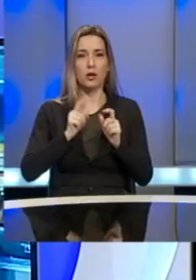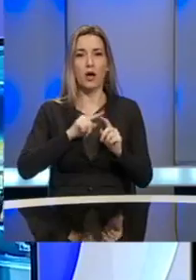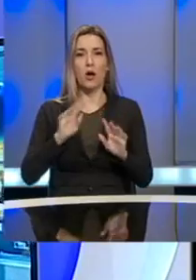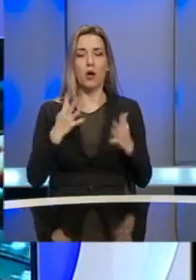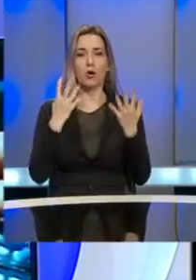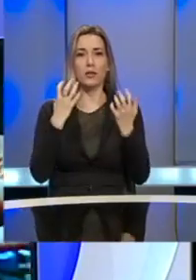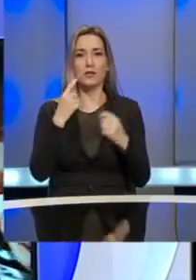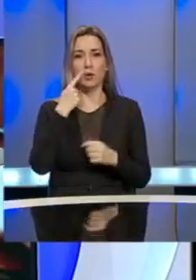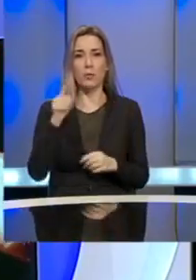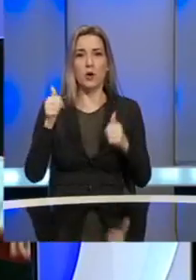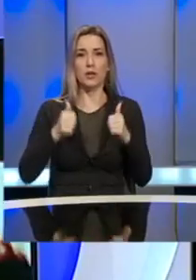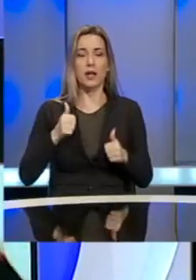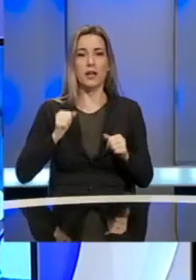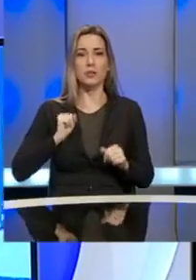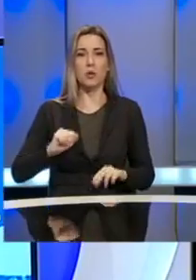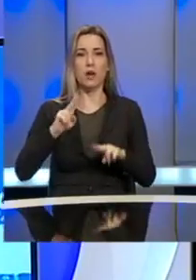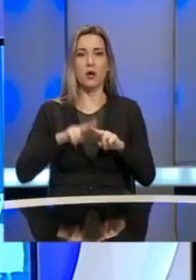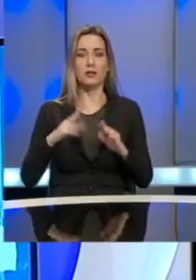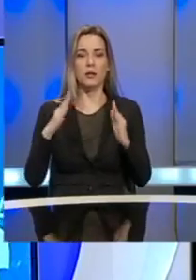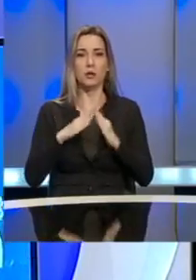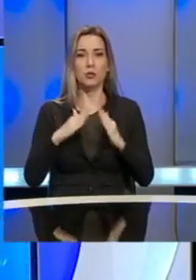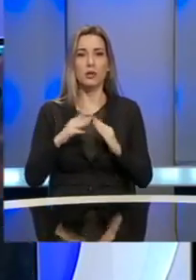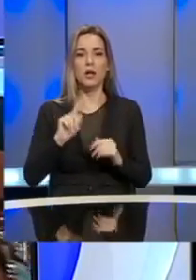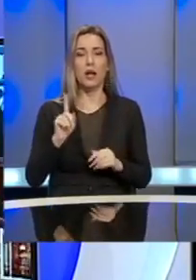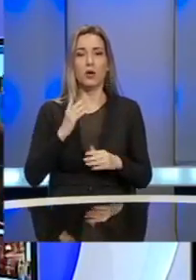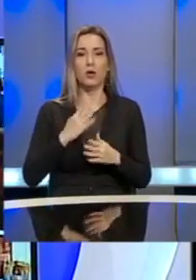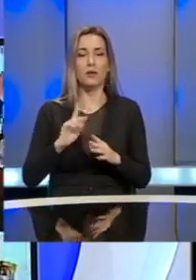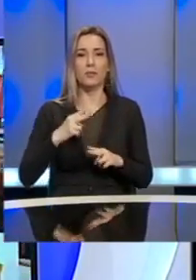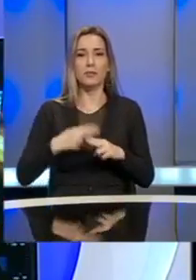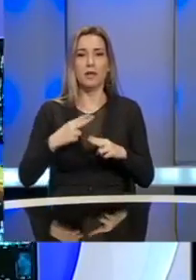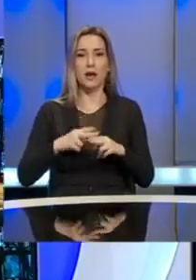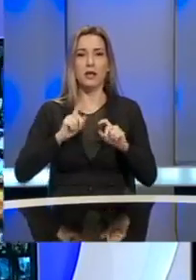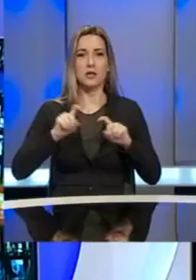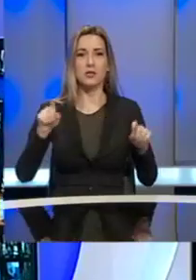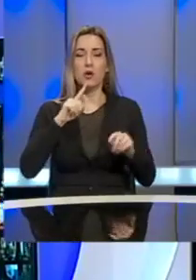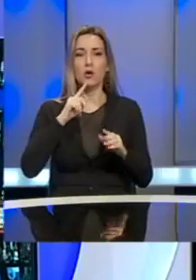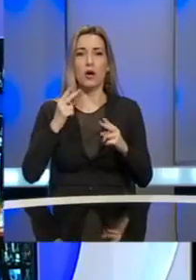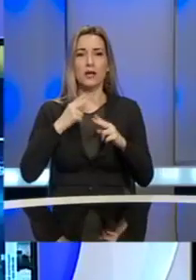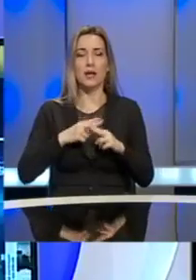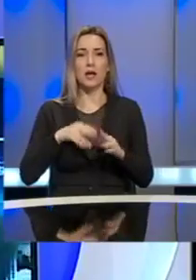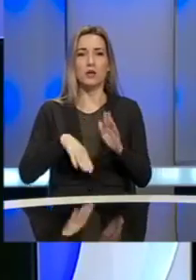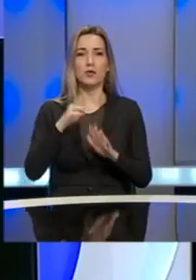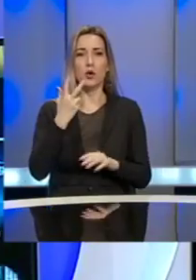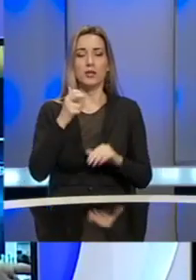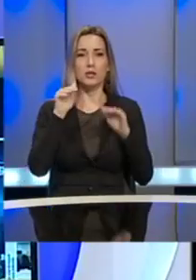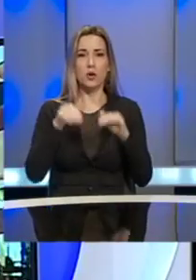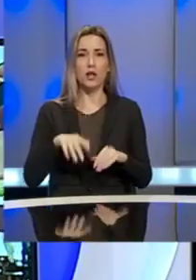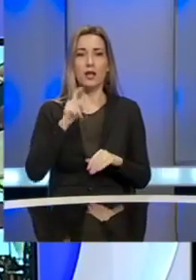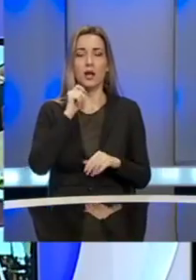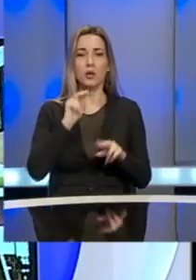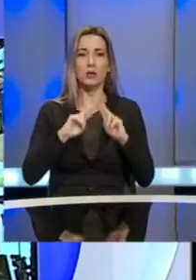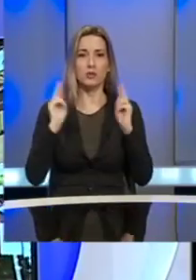900 miliona ljudi danas mora ostati i kući kako se ne bi zarazili virusom od kojeg je već zaraženo više od 300.000 ljudi u